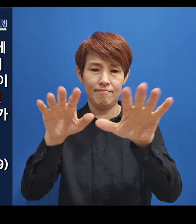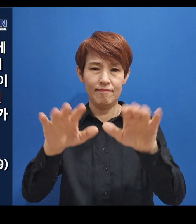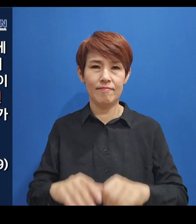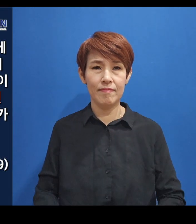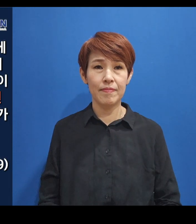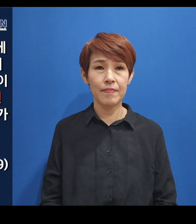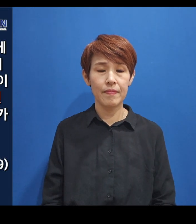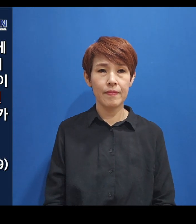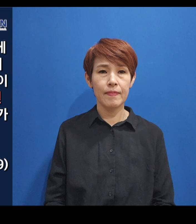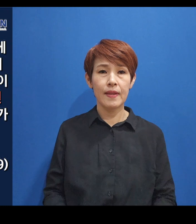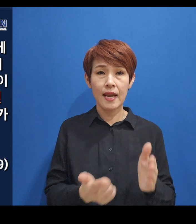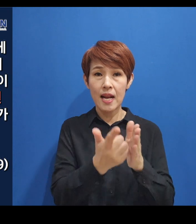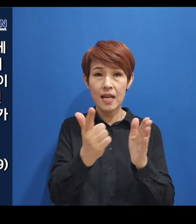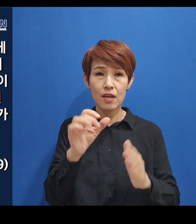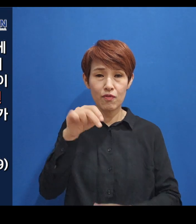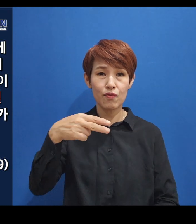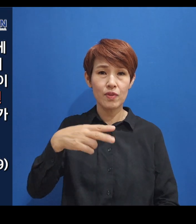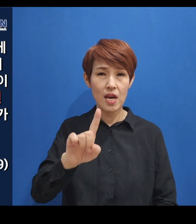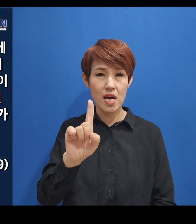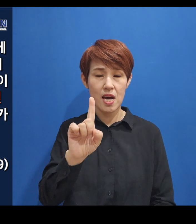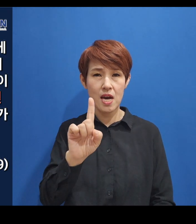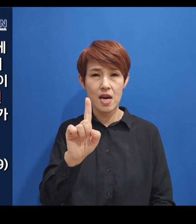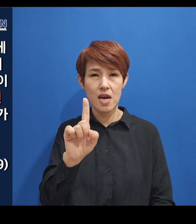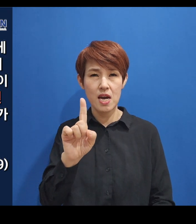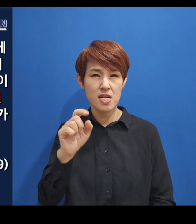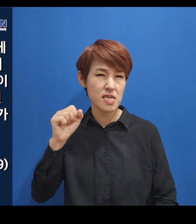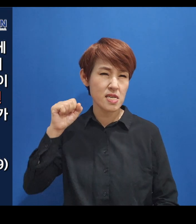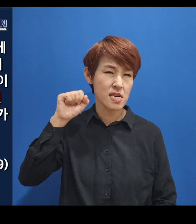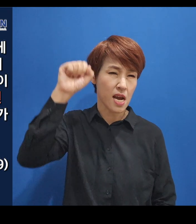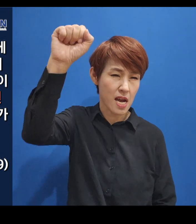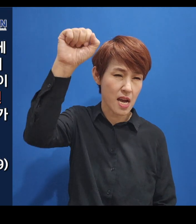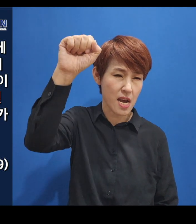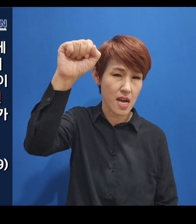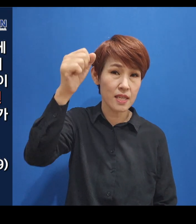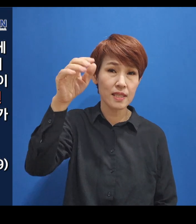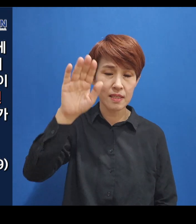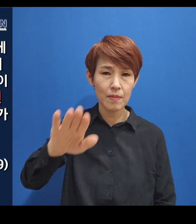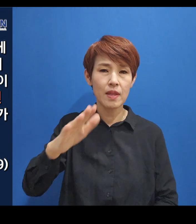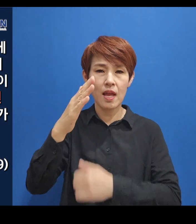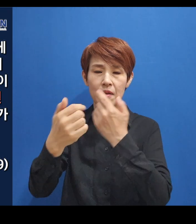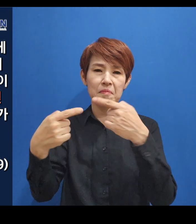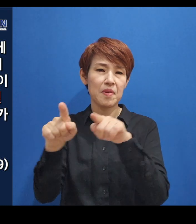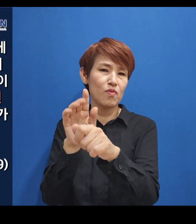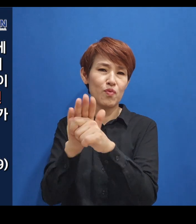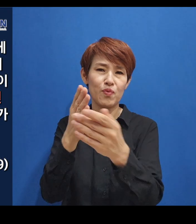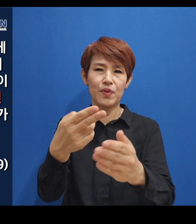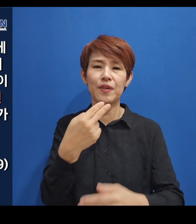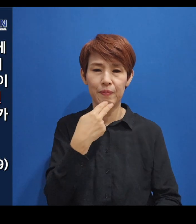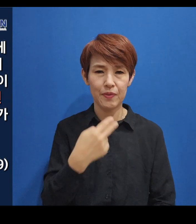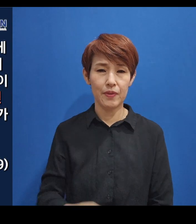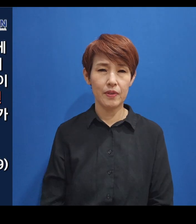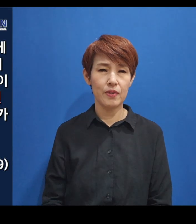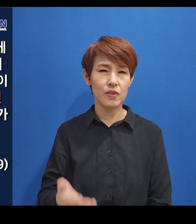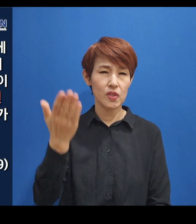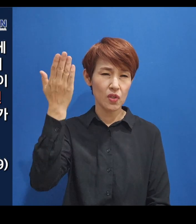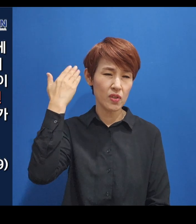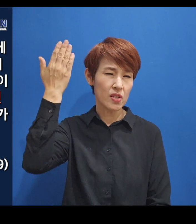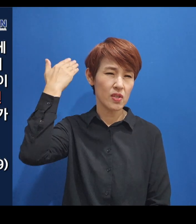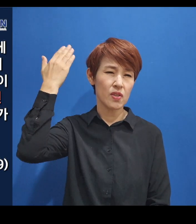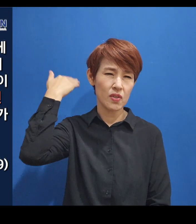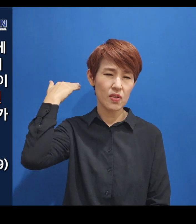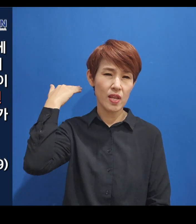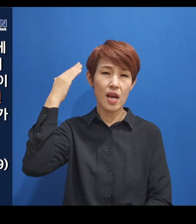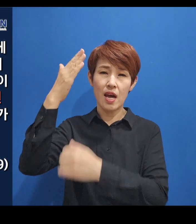호적할 때 갈릴리 유다가 일어났지만 하나님이 함께하지 않으니까 흩어졌어요. 이전에도 그랬고 그 이전 바로 그